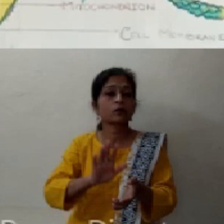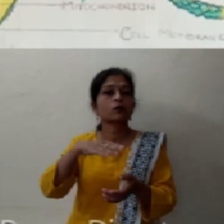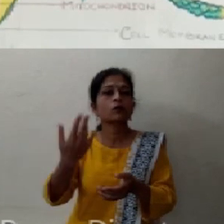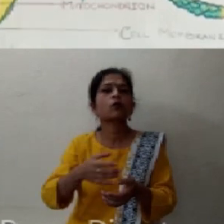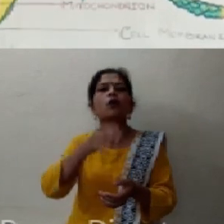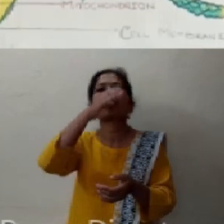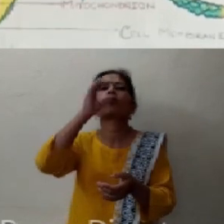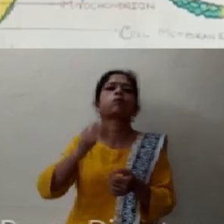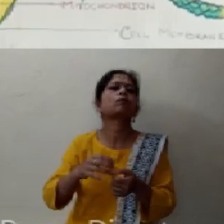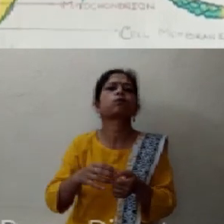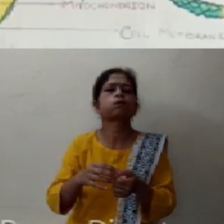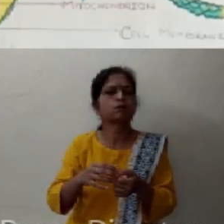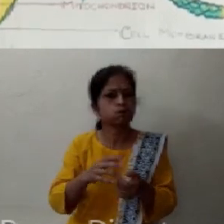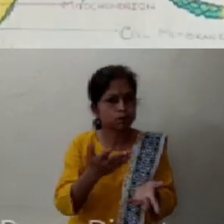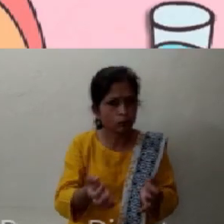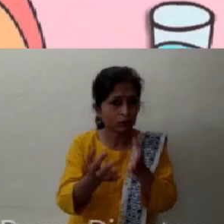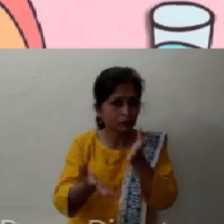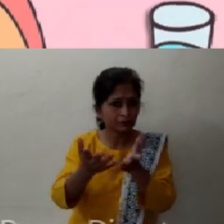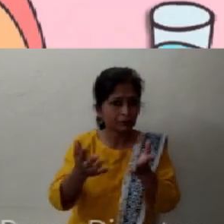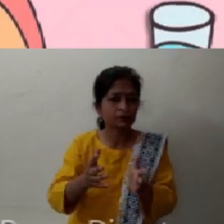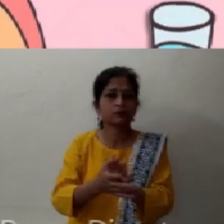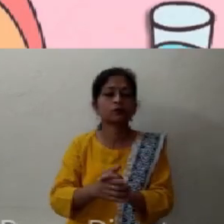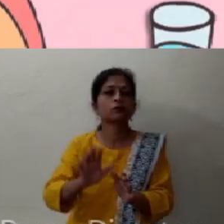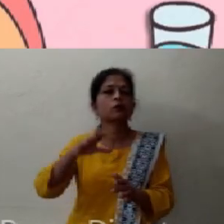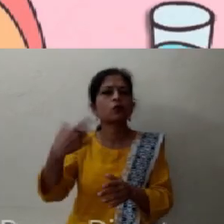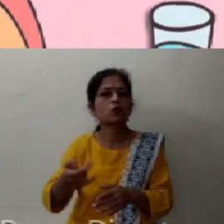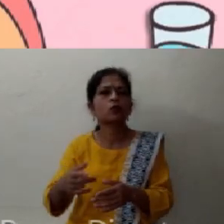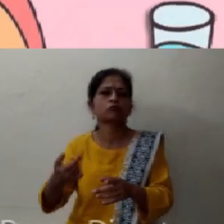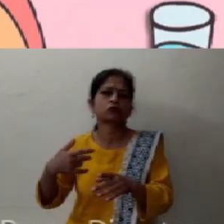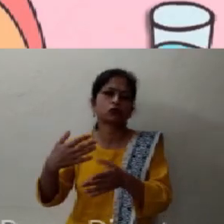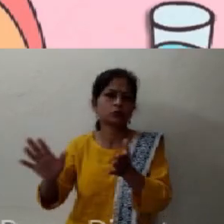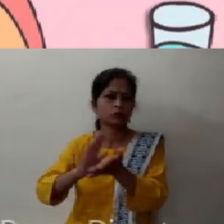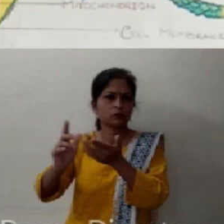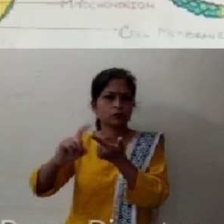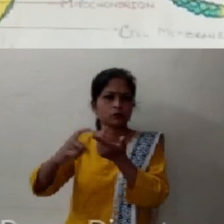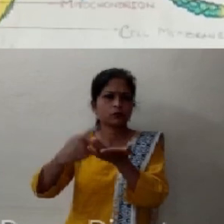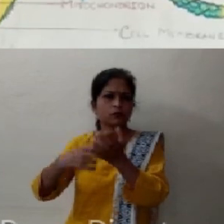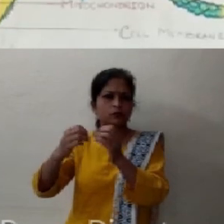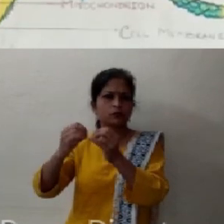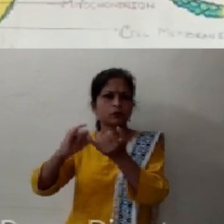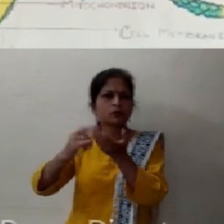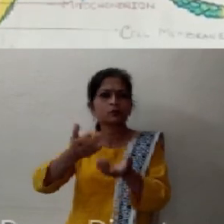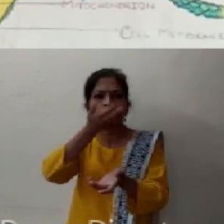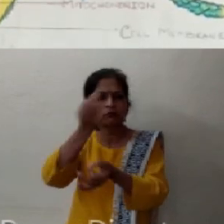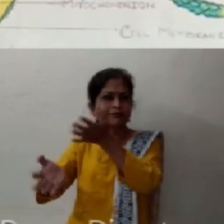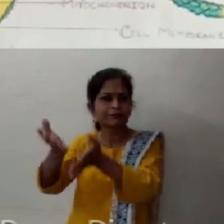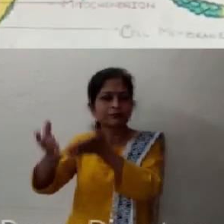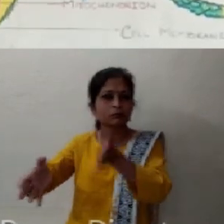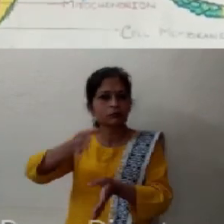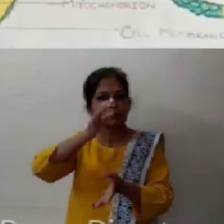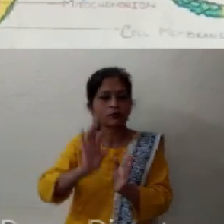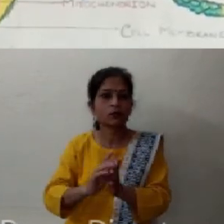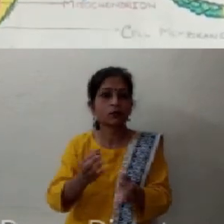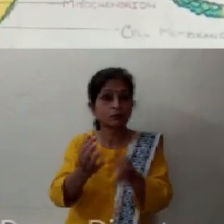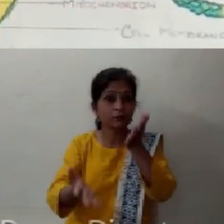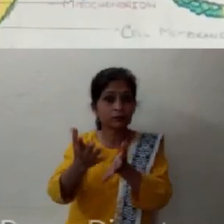दूध हो, चाहे वो गार्गल करना या कुल्ला करना हो, चाहे वो किसी तरह का काढ़ा हो। इस गर्म चीज से क्या होता